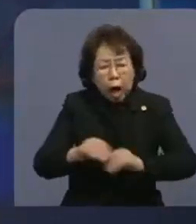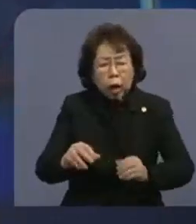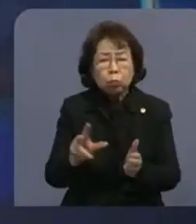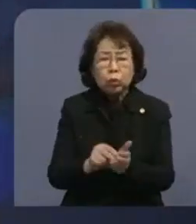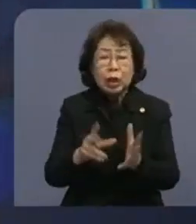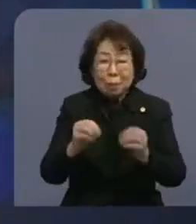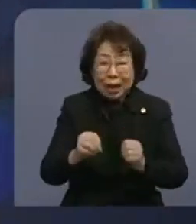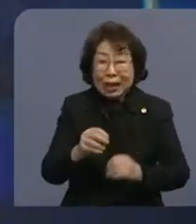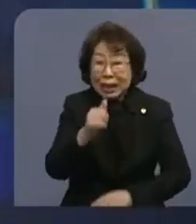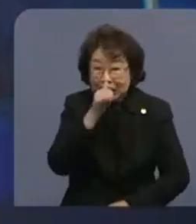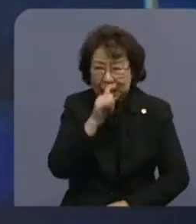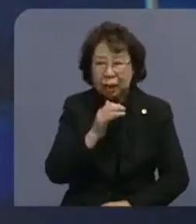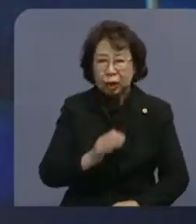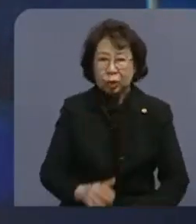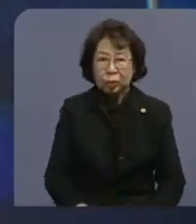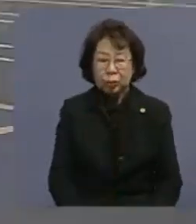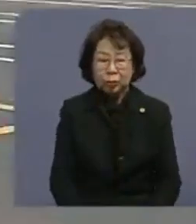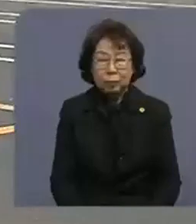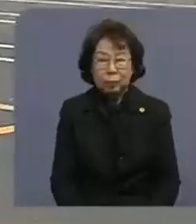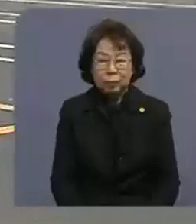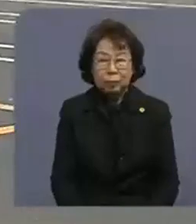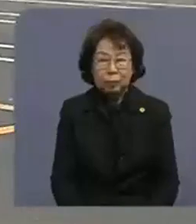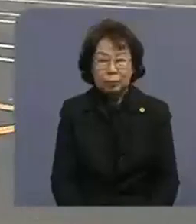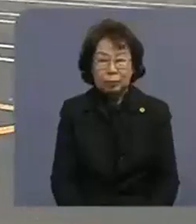보대 이슬 기자입니다